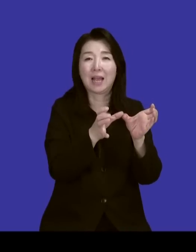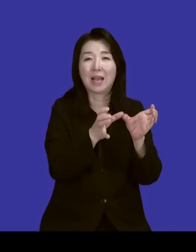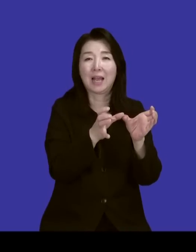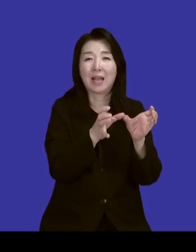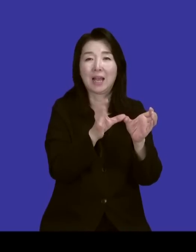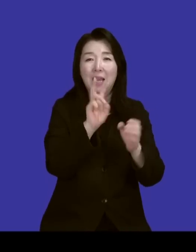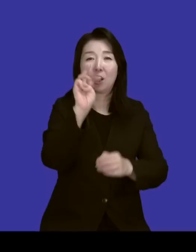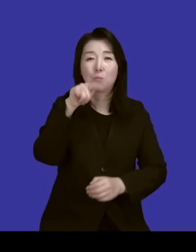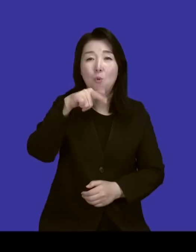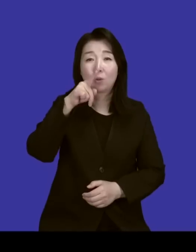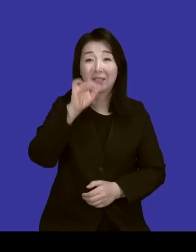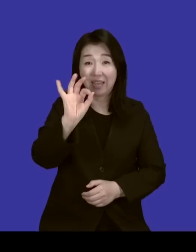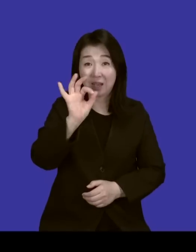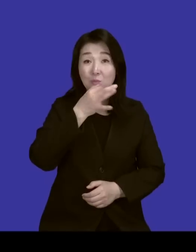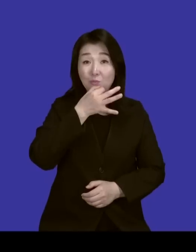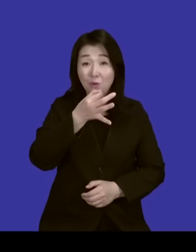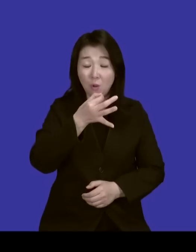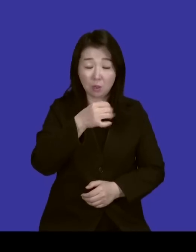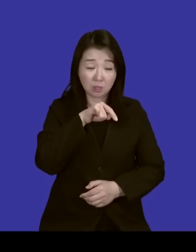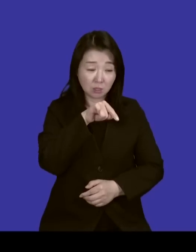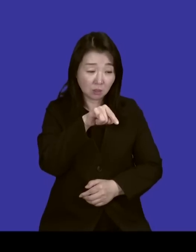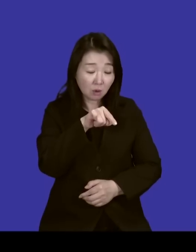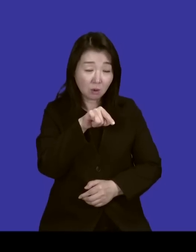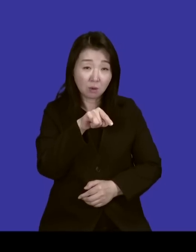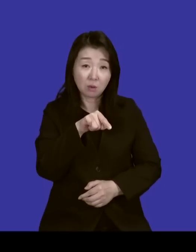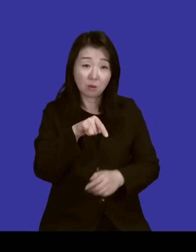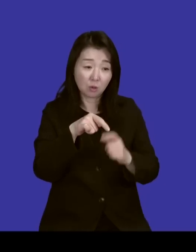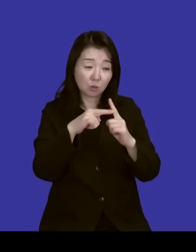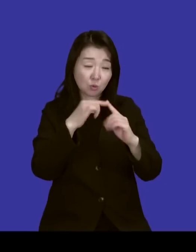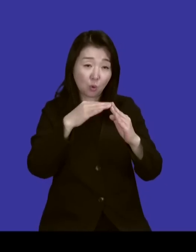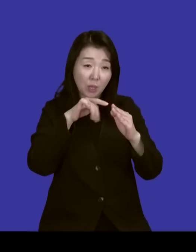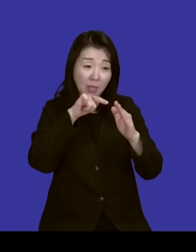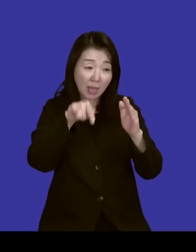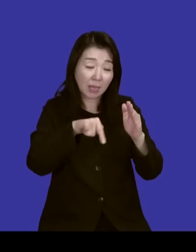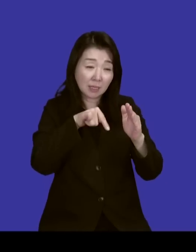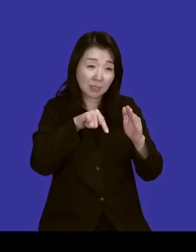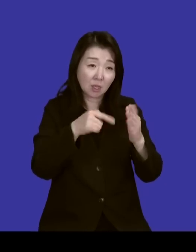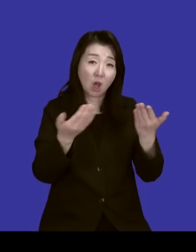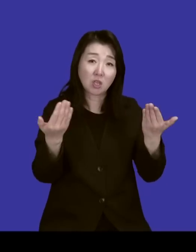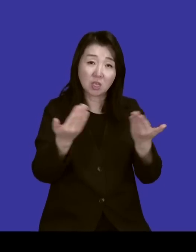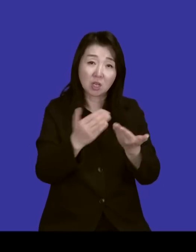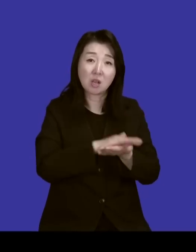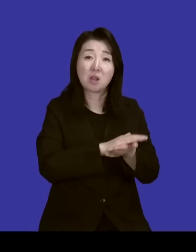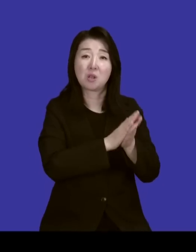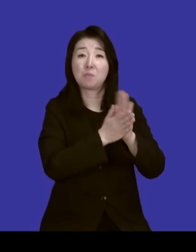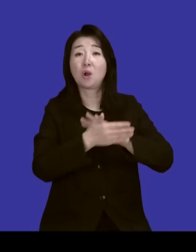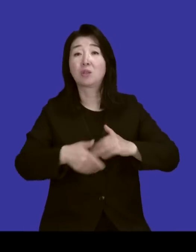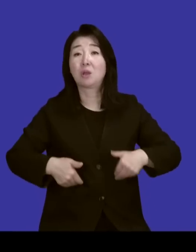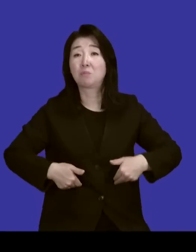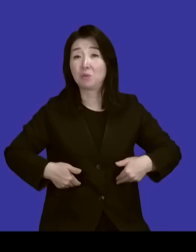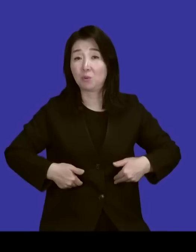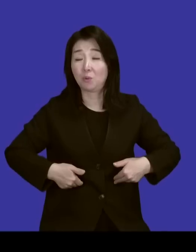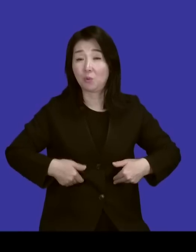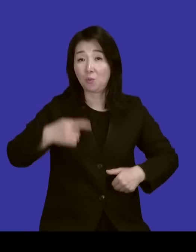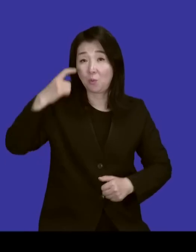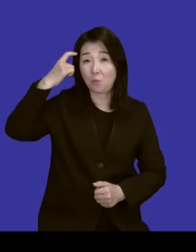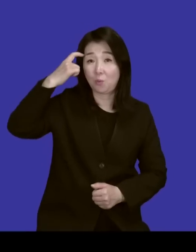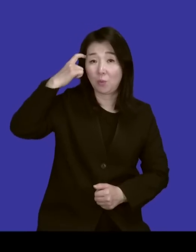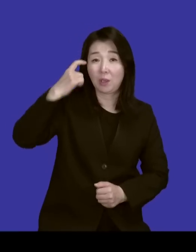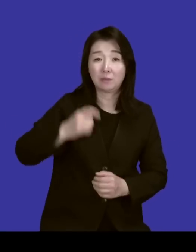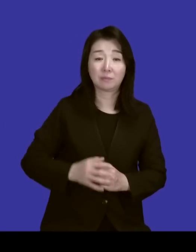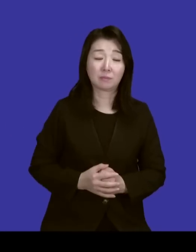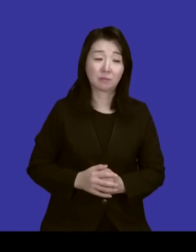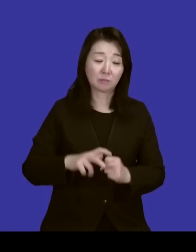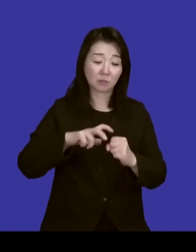이것도 구체적으로 교회 안에서 사역화를 할 필요가 있다고 느끼게 된 계기가 있었는데 제가 처음에